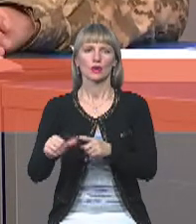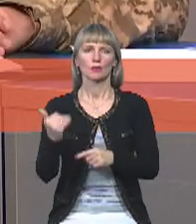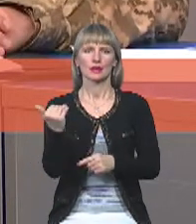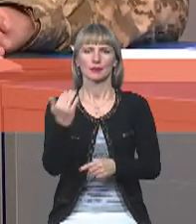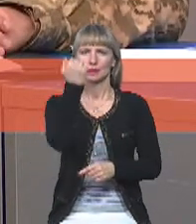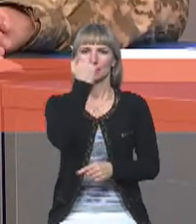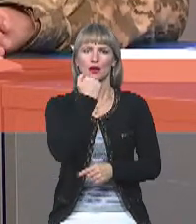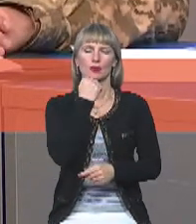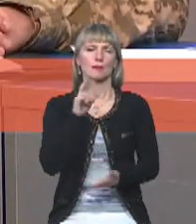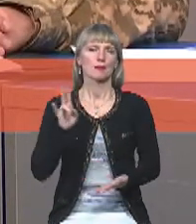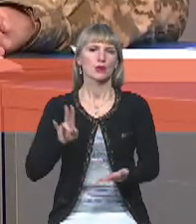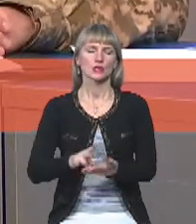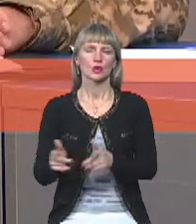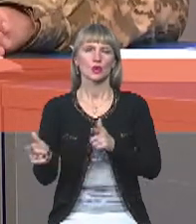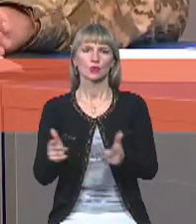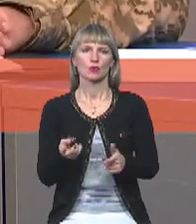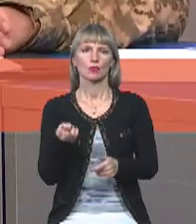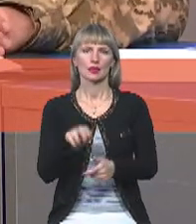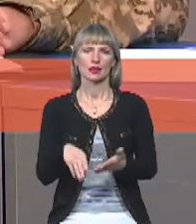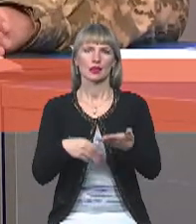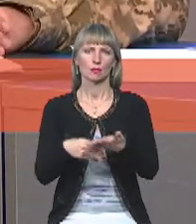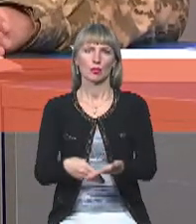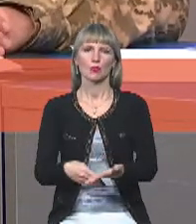дякую, постійно готові прийти на допомогу,